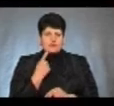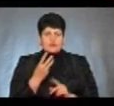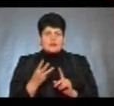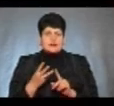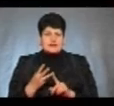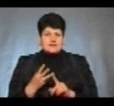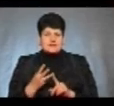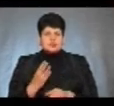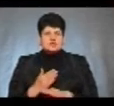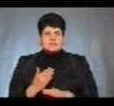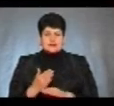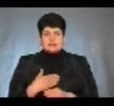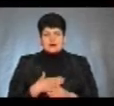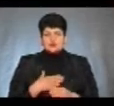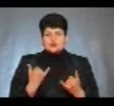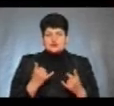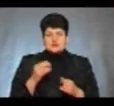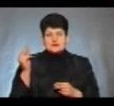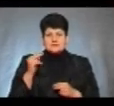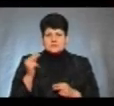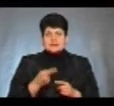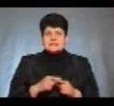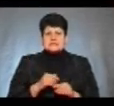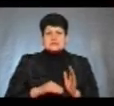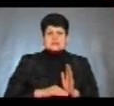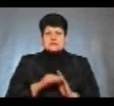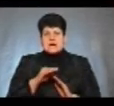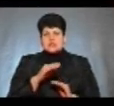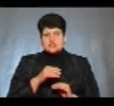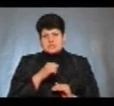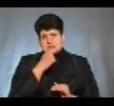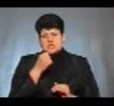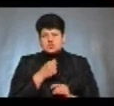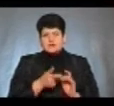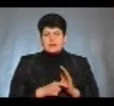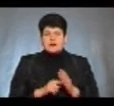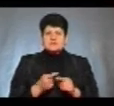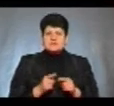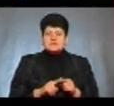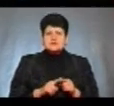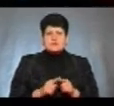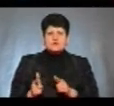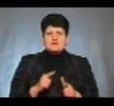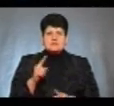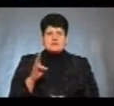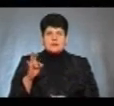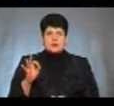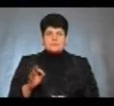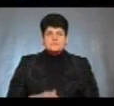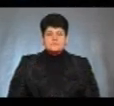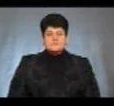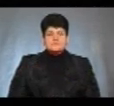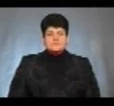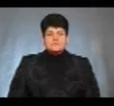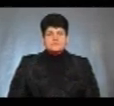Третя частина нашої сьогоднішніх тренінгів – це старші класи. І, звичайно, старші класи – це підготовка до ЗНО. Марія Котенко,